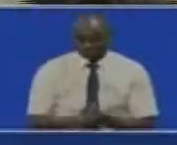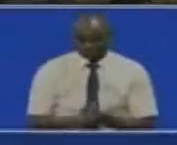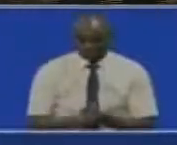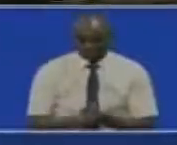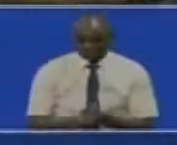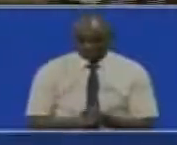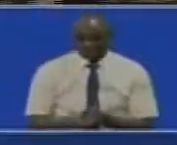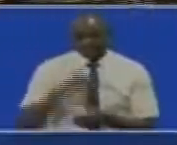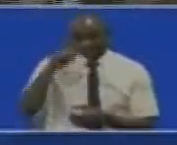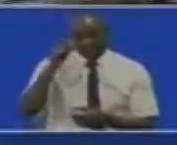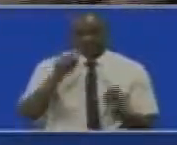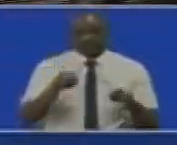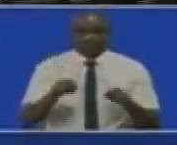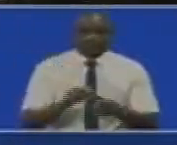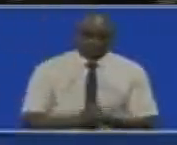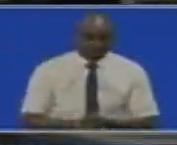Shadrack Miti, KTN leo.